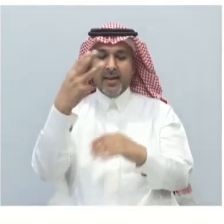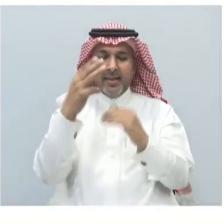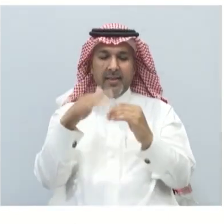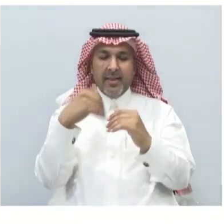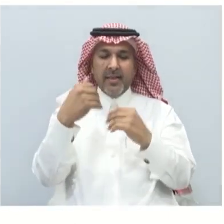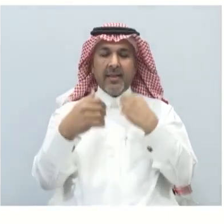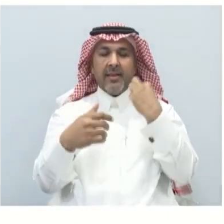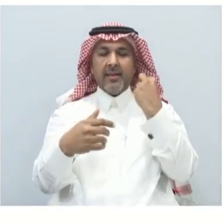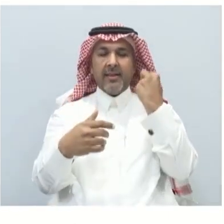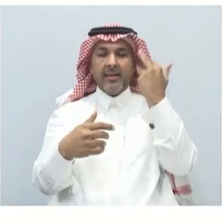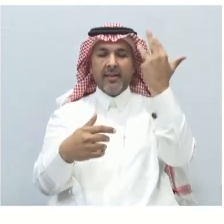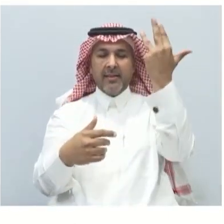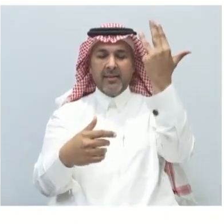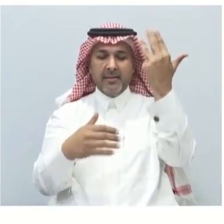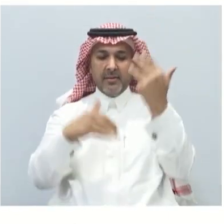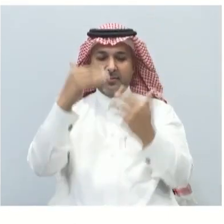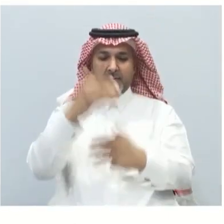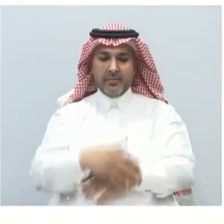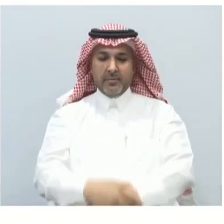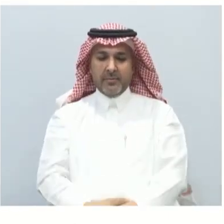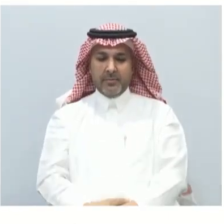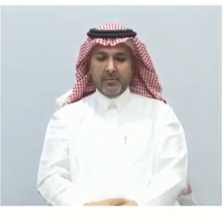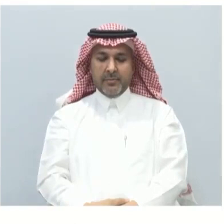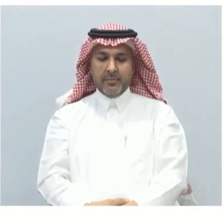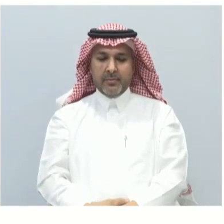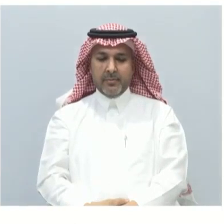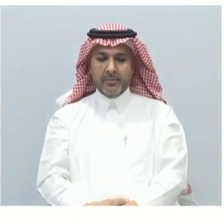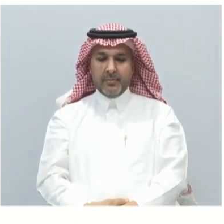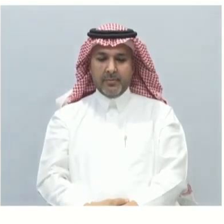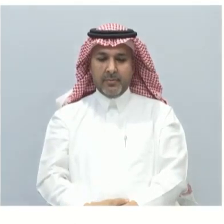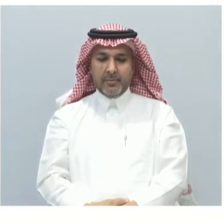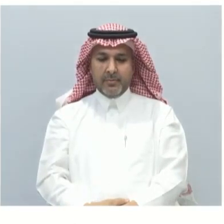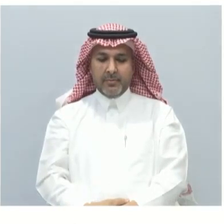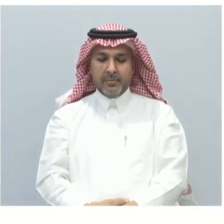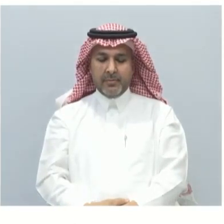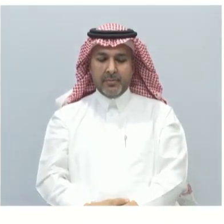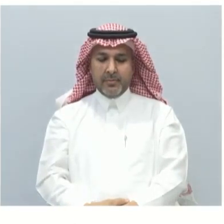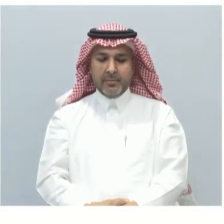وعند السالب اثنين صارت تسعه بهذه الصوره الان